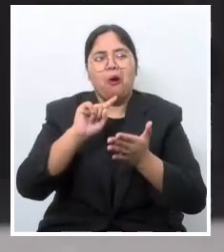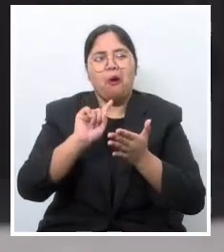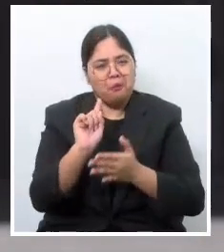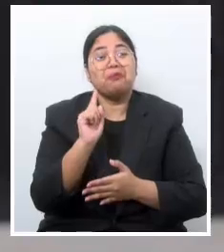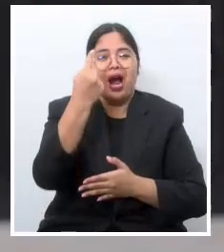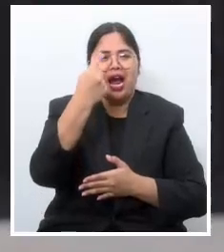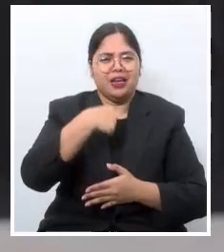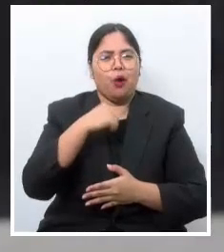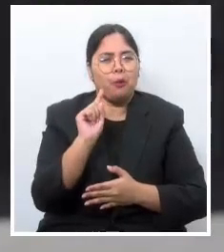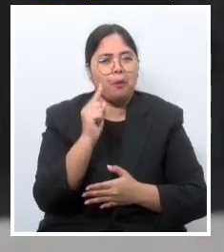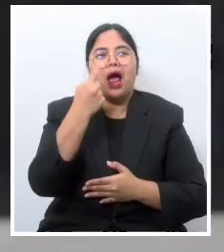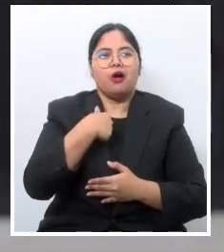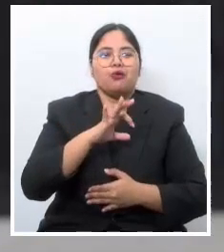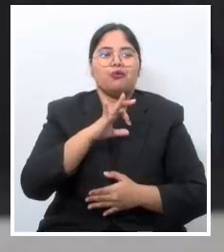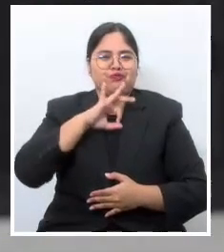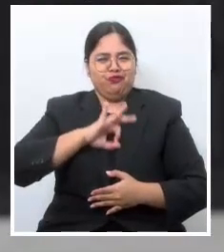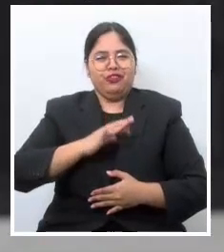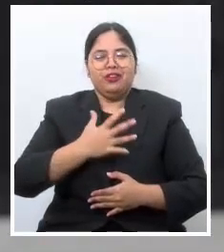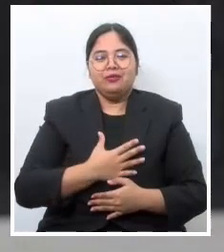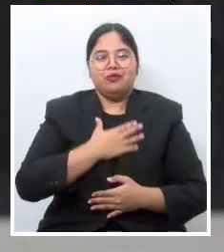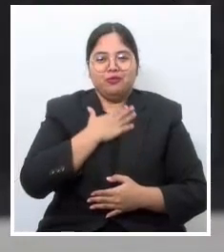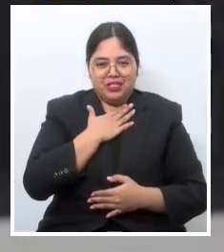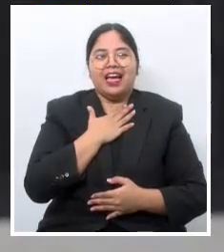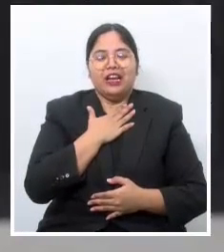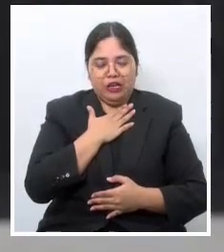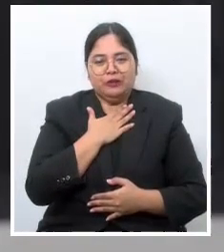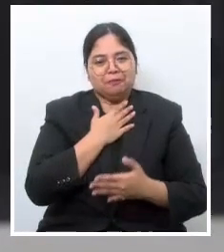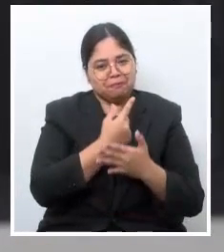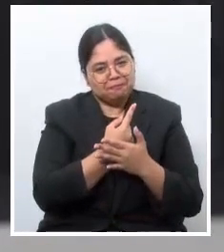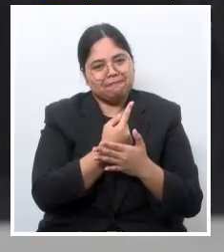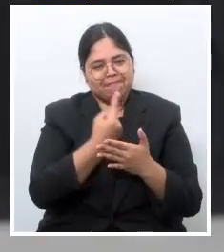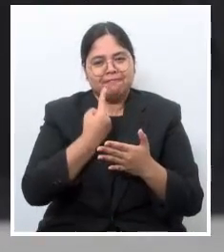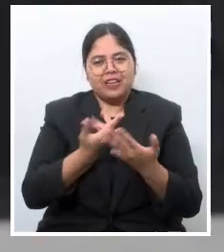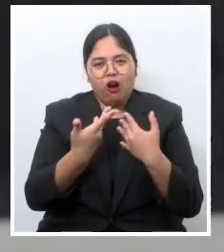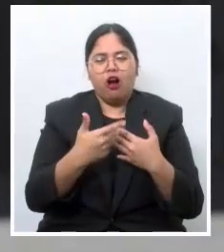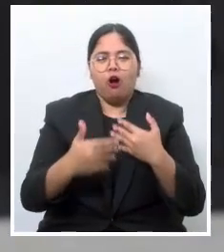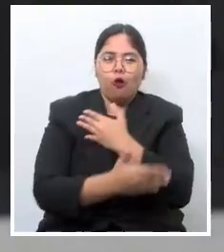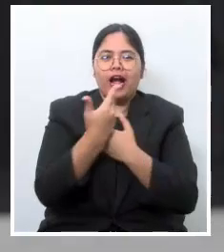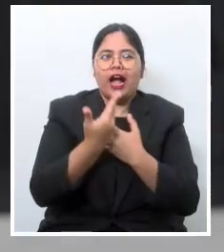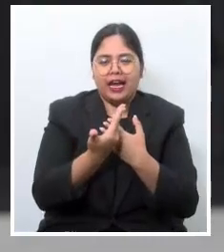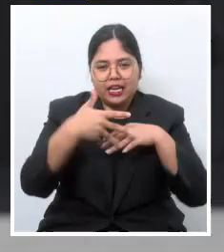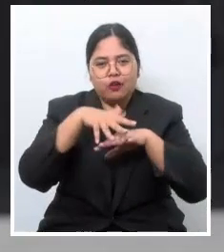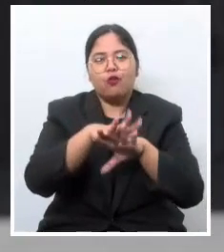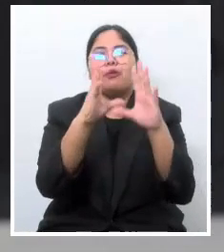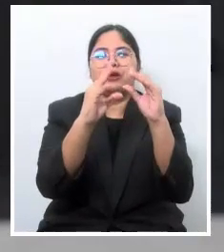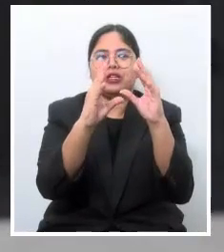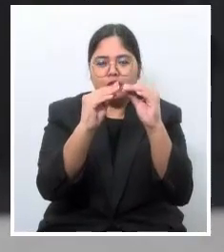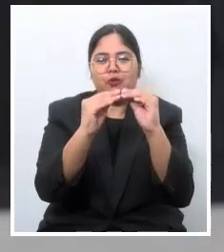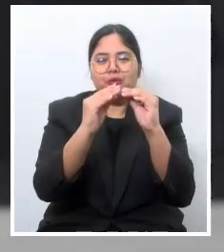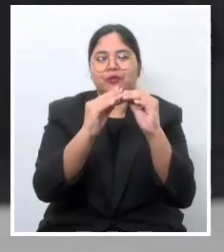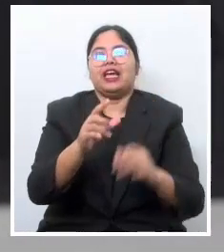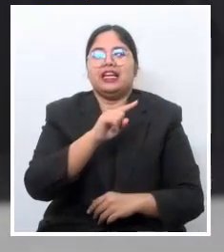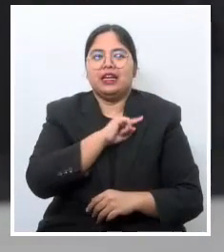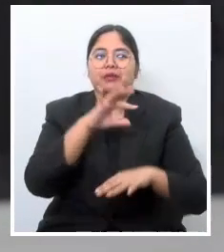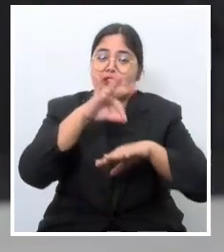คะรู้สึกภูมิใจแล้วก็เป็นเกียรติเป็นอย่างยิ่งค่ะที่ได้มีโอกาสได้เข้าร่วมการประชุมครั้งแรกในฐานะผู้บริหาร